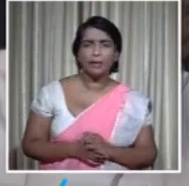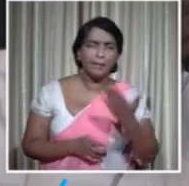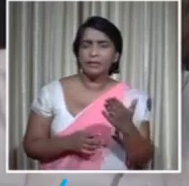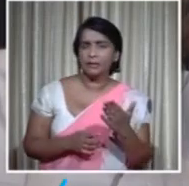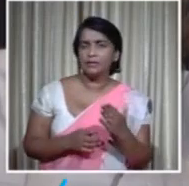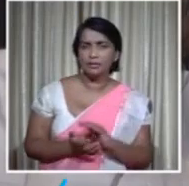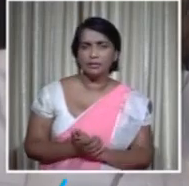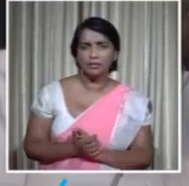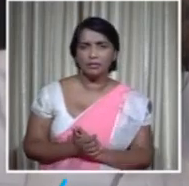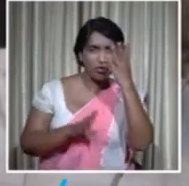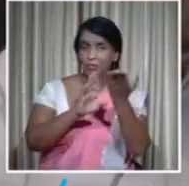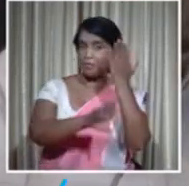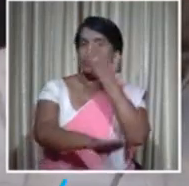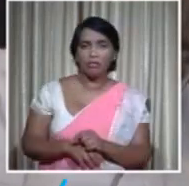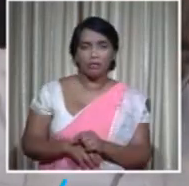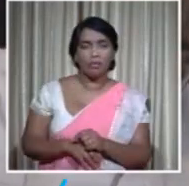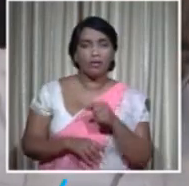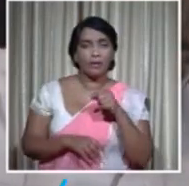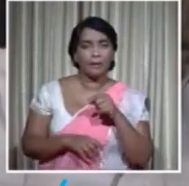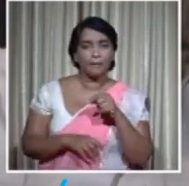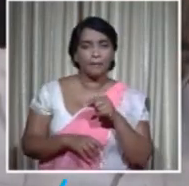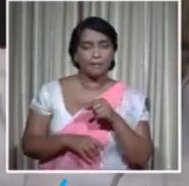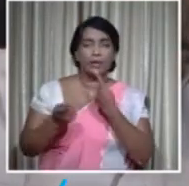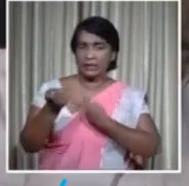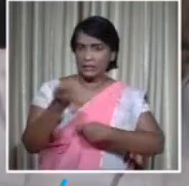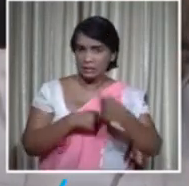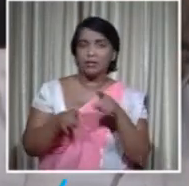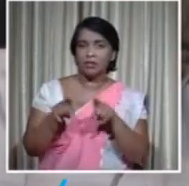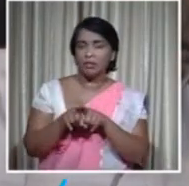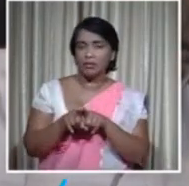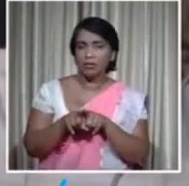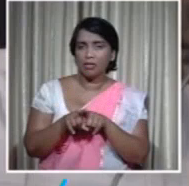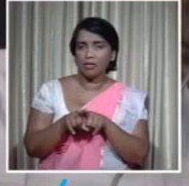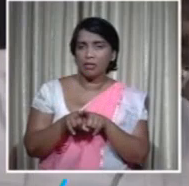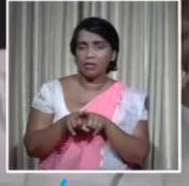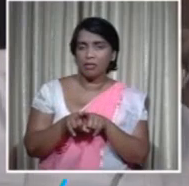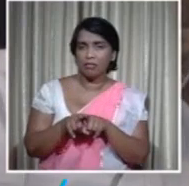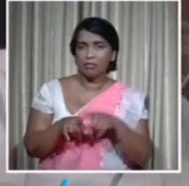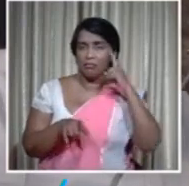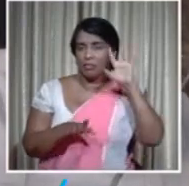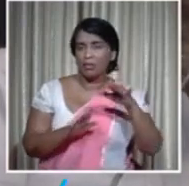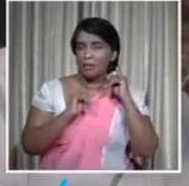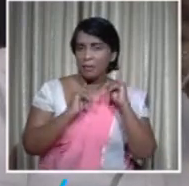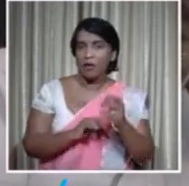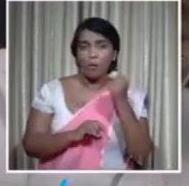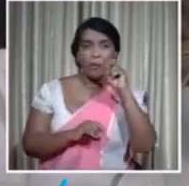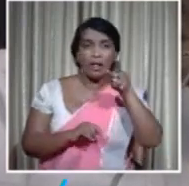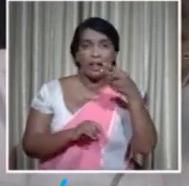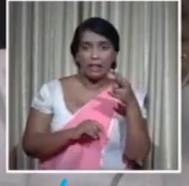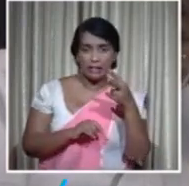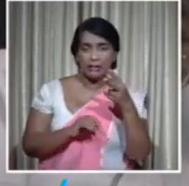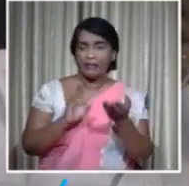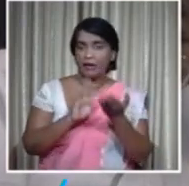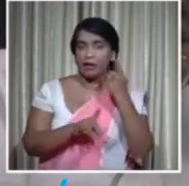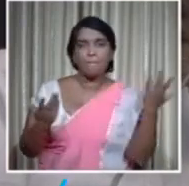කරුණාකරලා වහාම මේක ගැන හොයලා බලන්න. මං කිව්වා බයිසෙල් ස්වොප් කරනවා. ඒ කියන්නේ අමනෝන්‍ය නීතියක් දාලා තිබ්බට රුපියල් 200ට වඩා